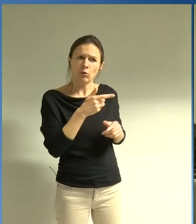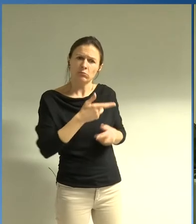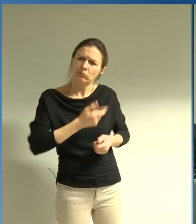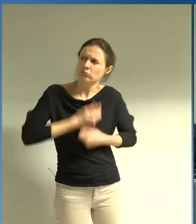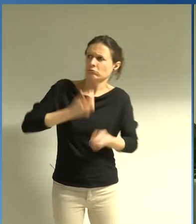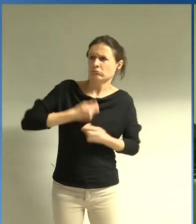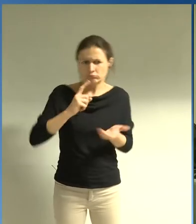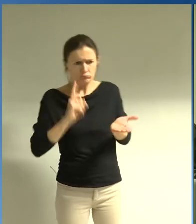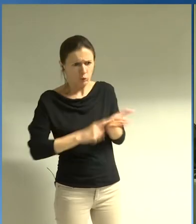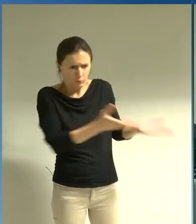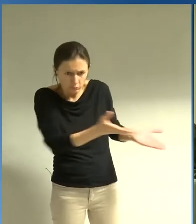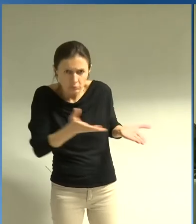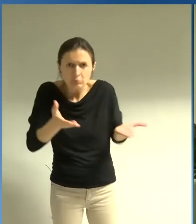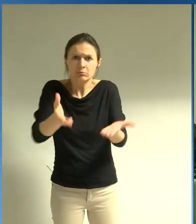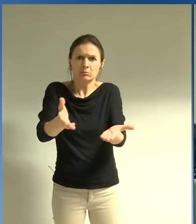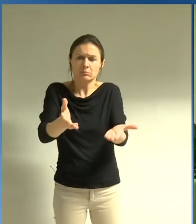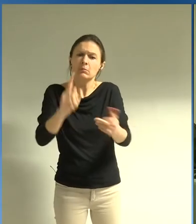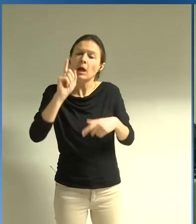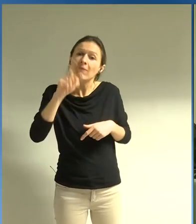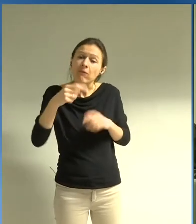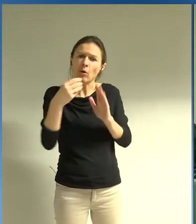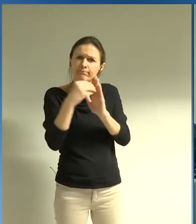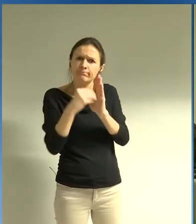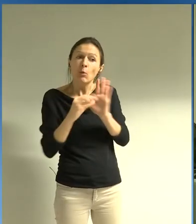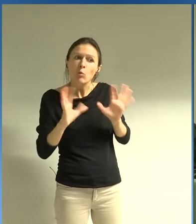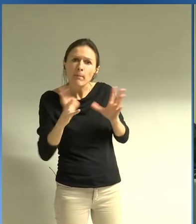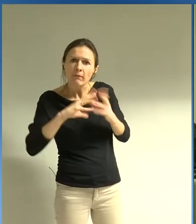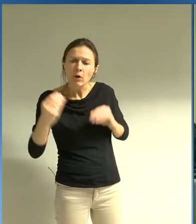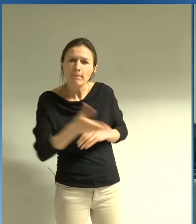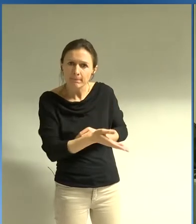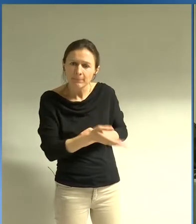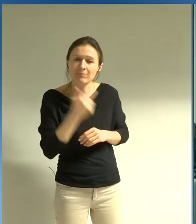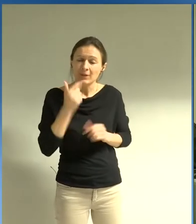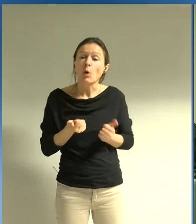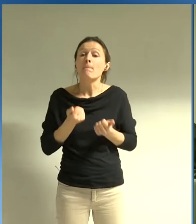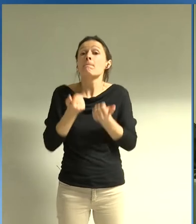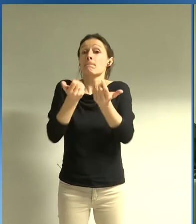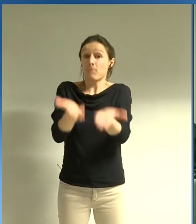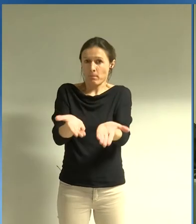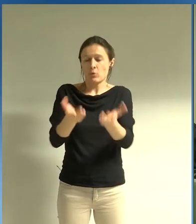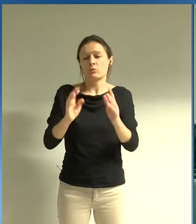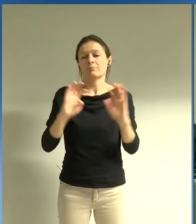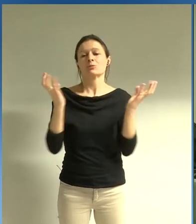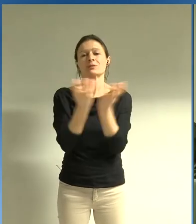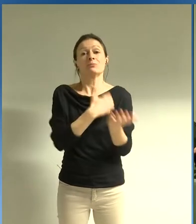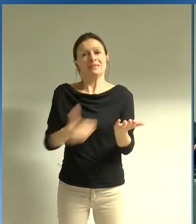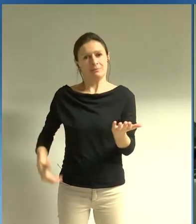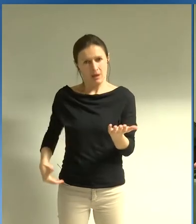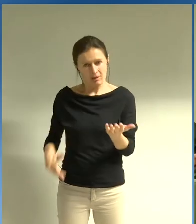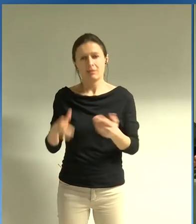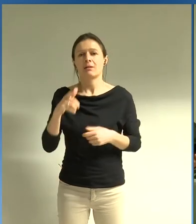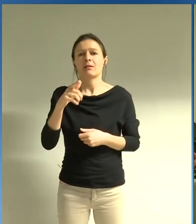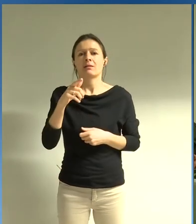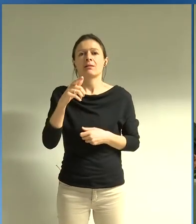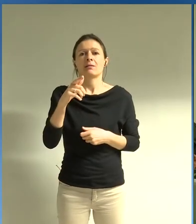et doit être précisé et les pros de poids il est proposé au conseil mais de les proposer au conseil de compléter le